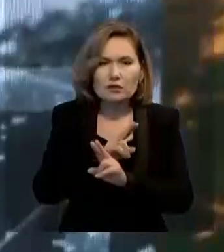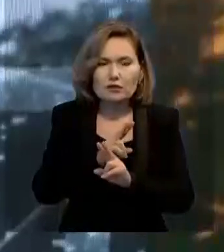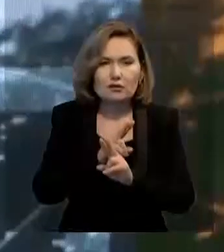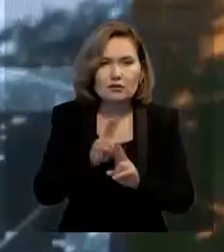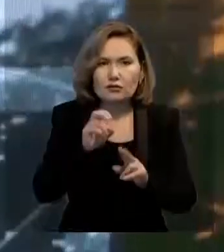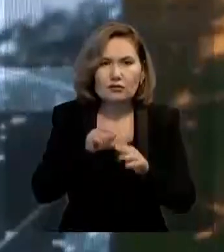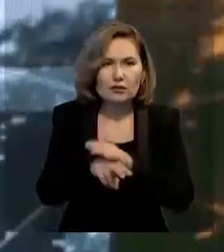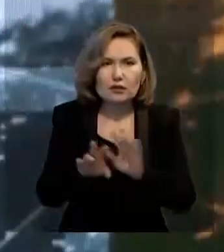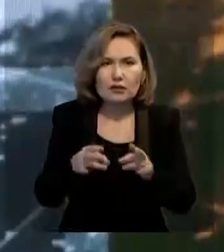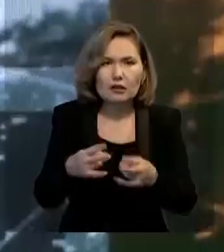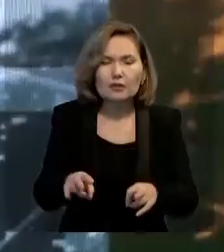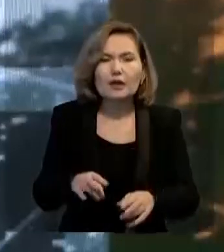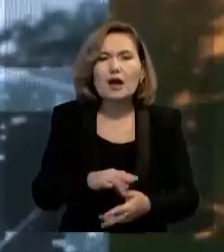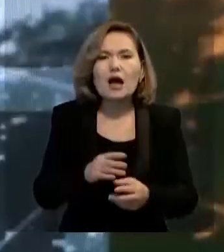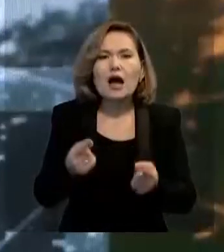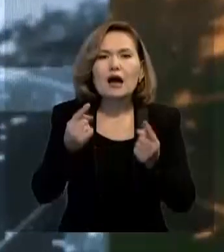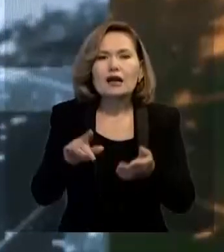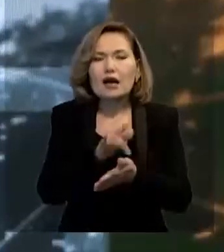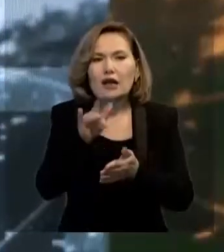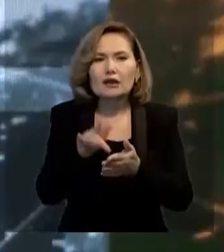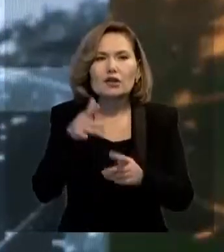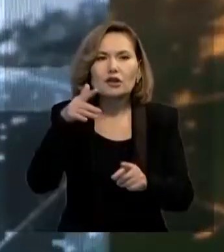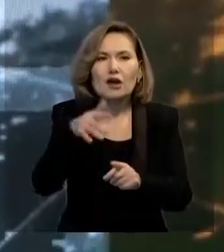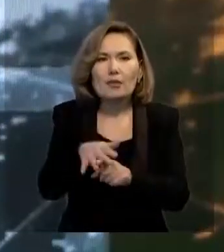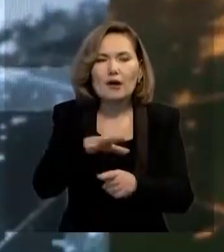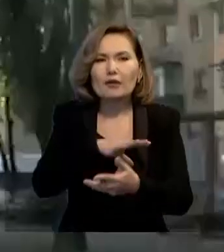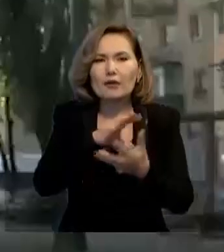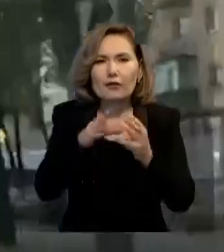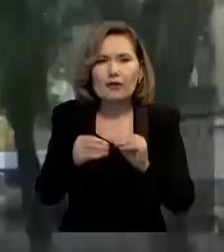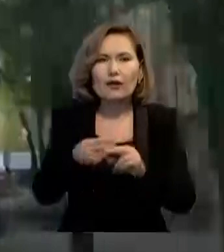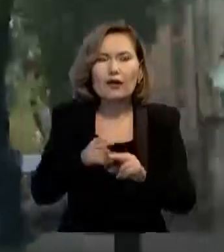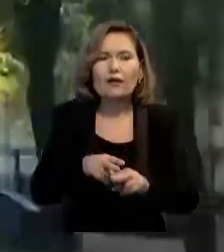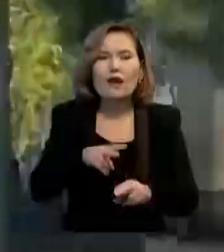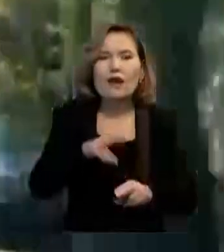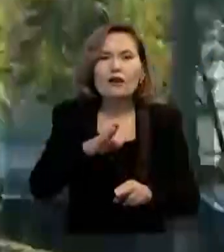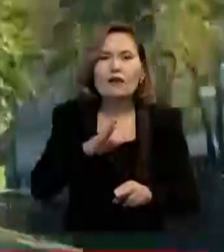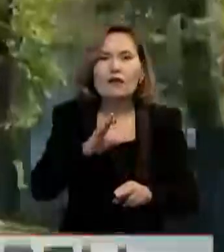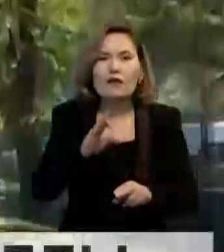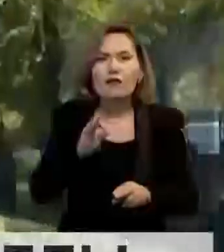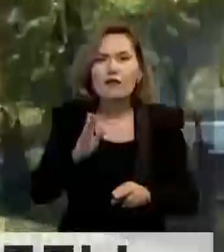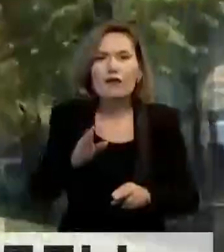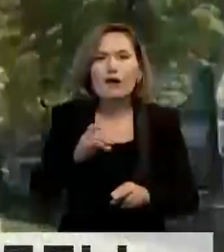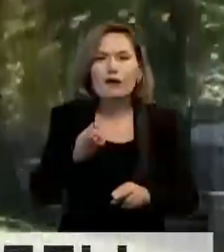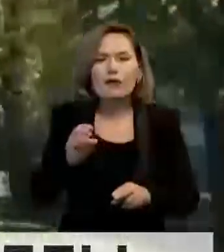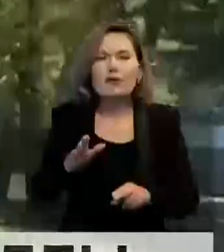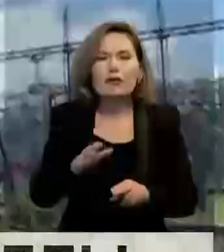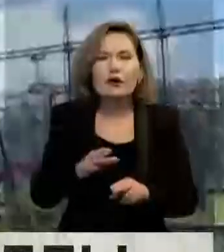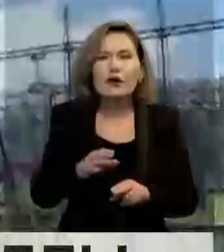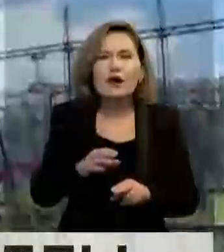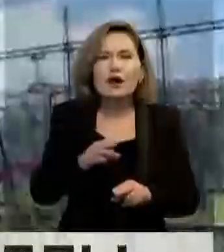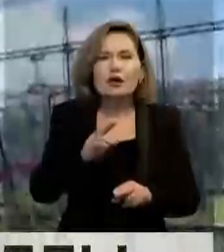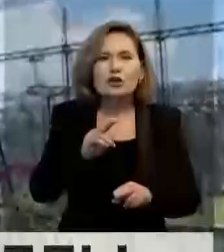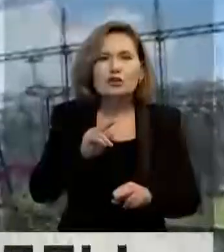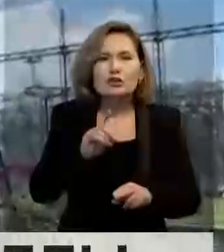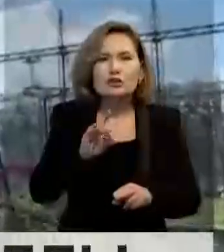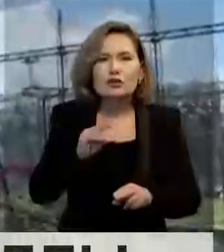Киевтен бөлек тағы ондаған ірі қала шабуылға ұшырады. Салдарынан Львов, Харьков, Тернополь, Житомир, Кривой Рог,